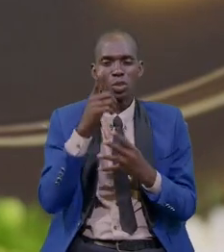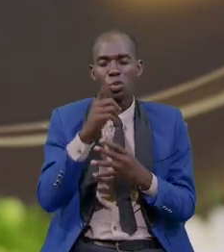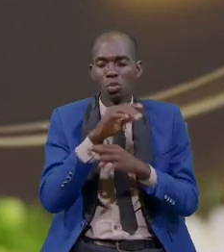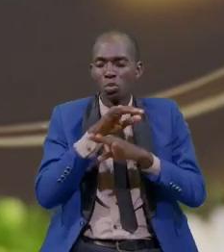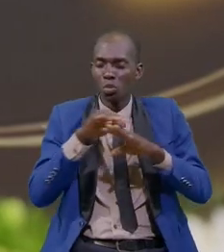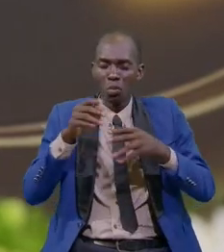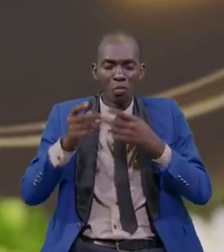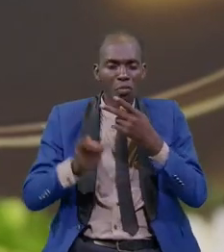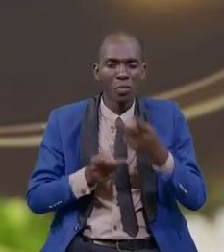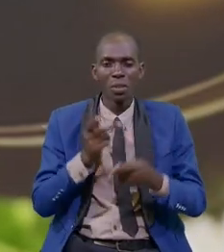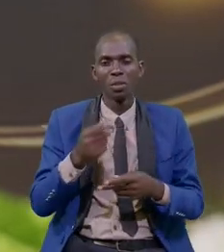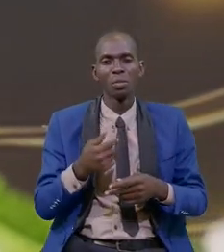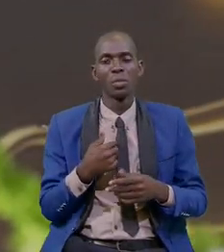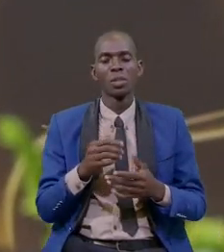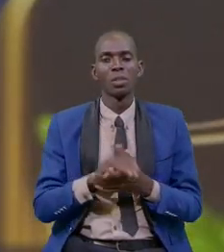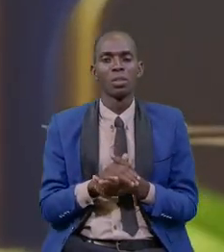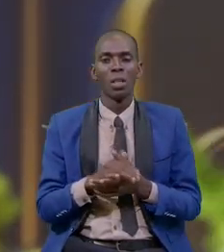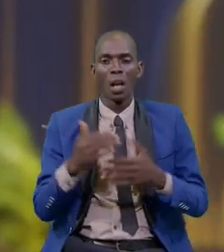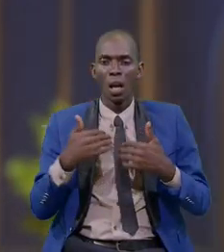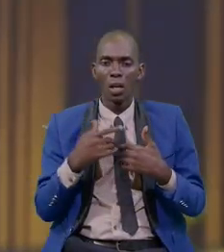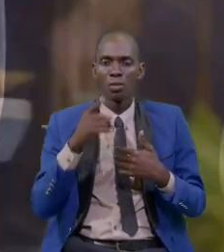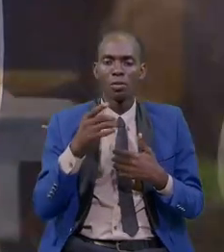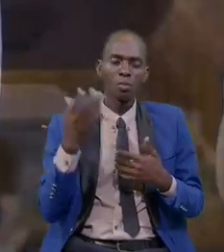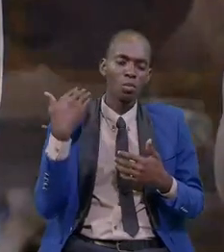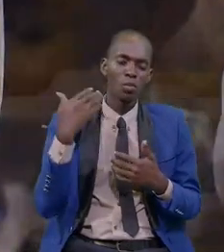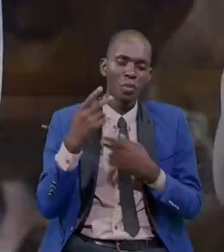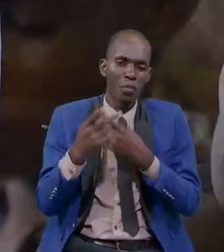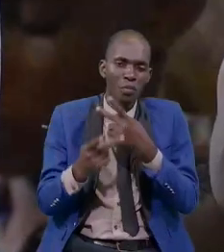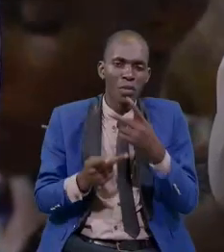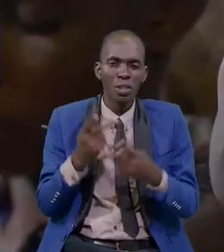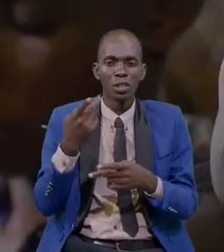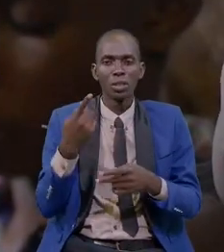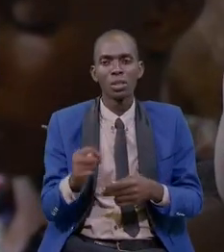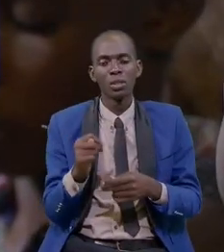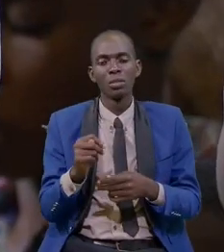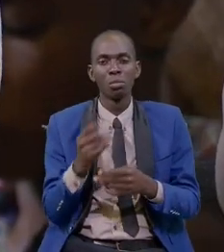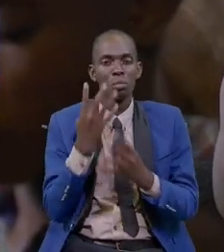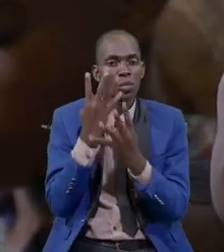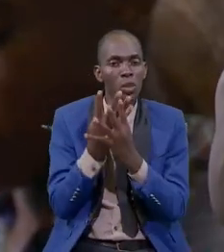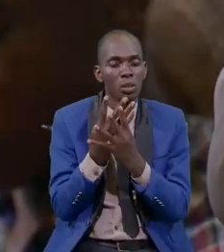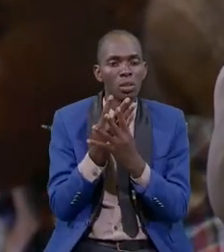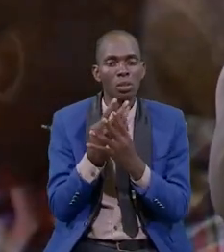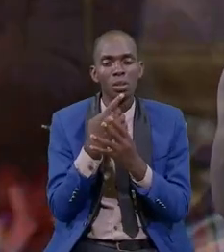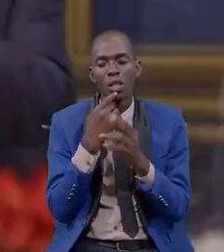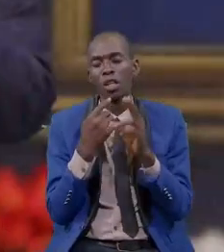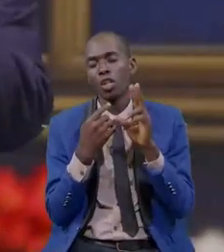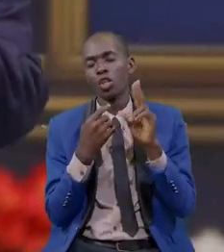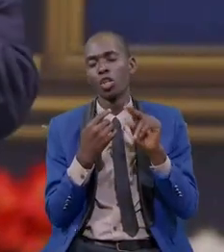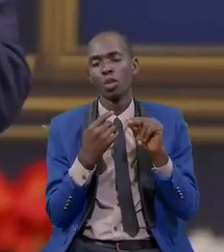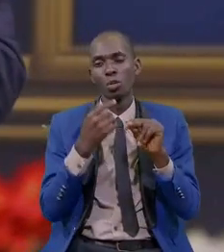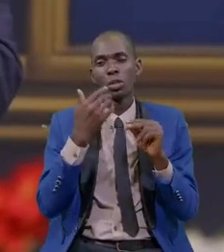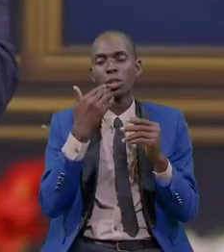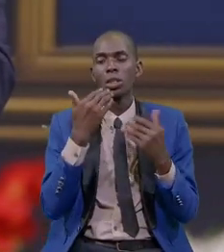Avez-vous jamais visité les prisonniers? Non. Dieu merci parce que nos gens ne sont